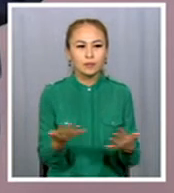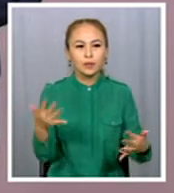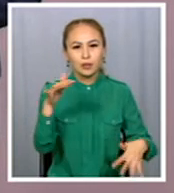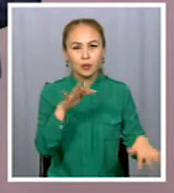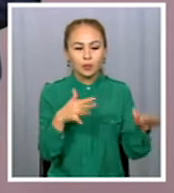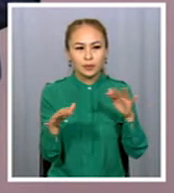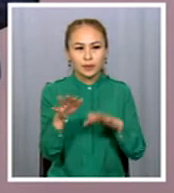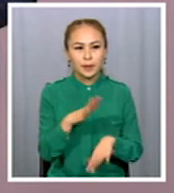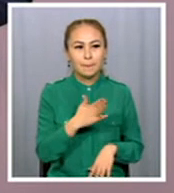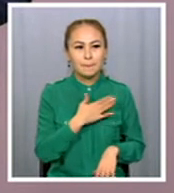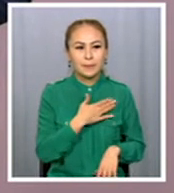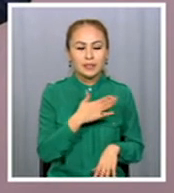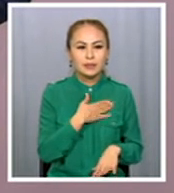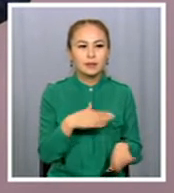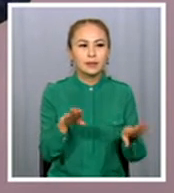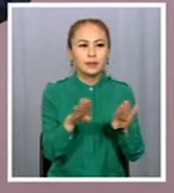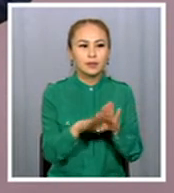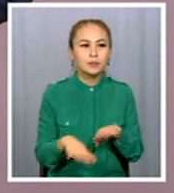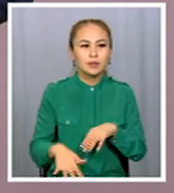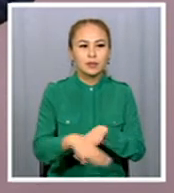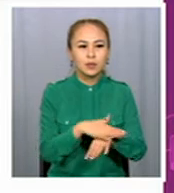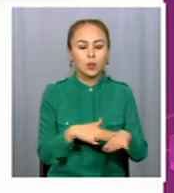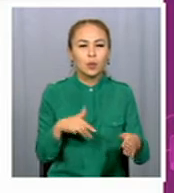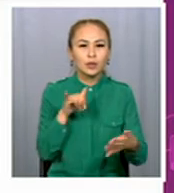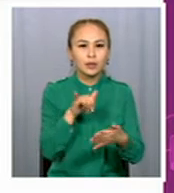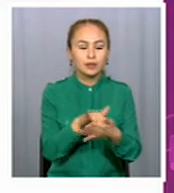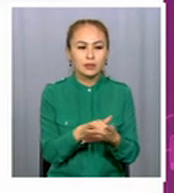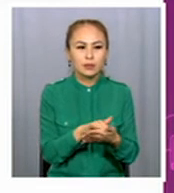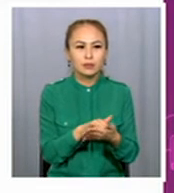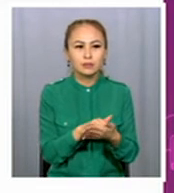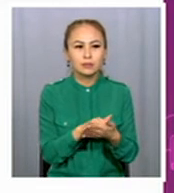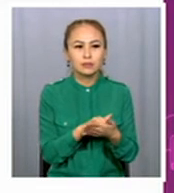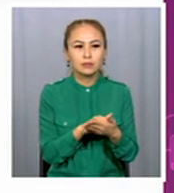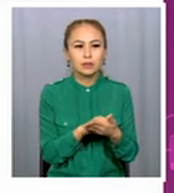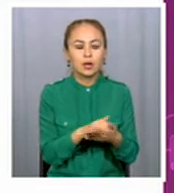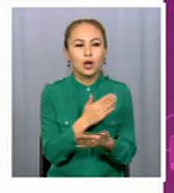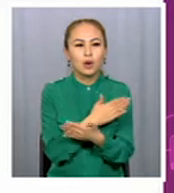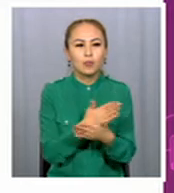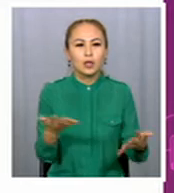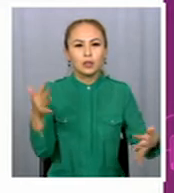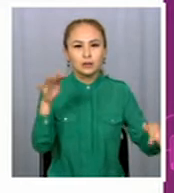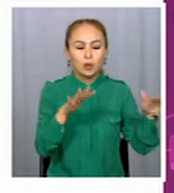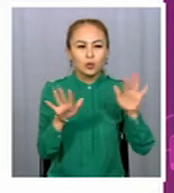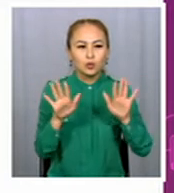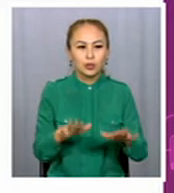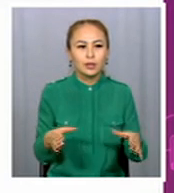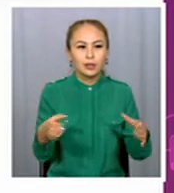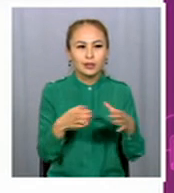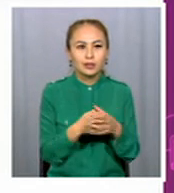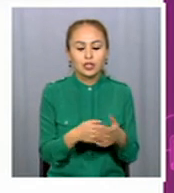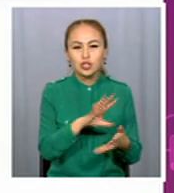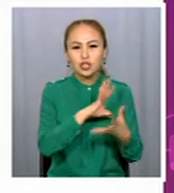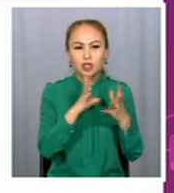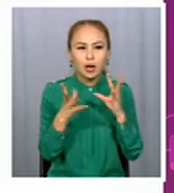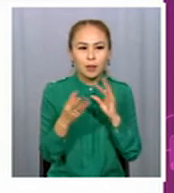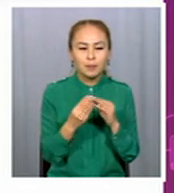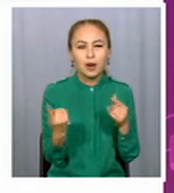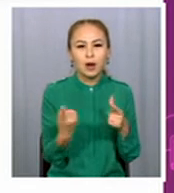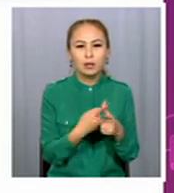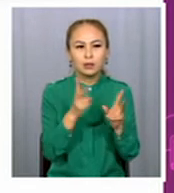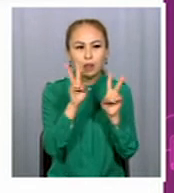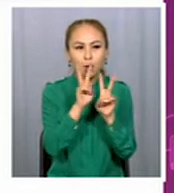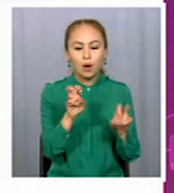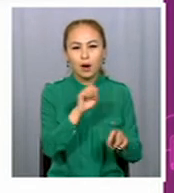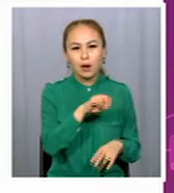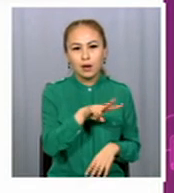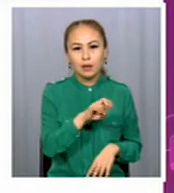мына таулар біздің елімізде орналасқан. Бұл тау жоталарының жалпы атауы